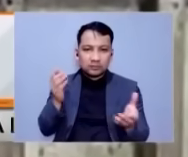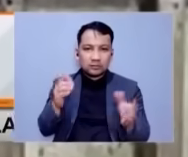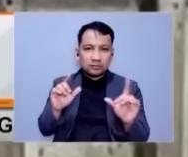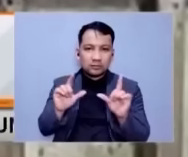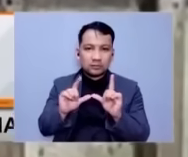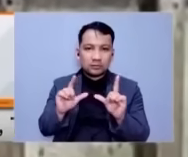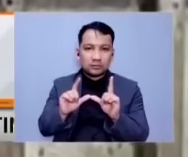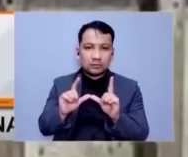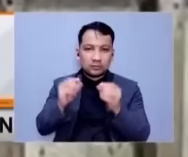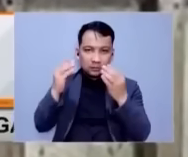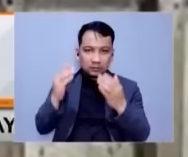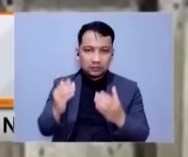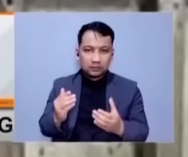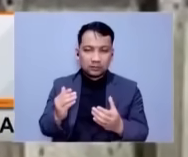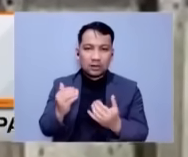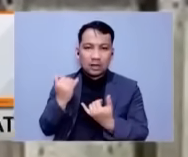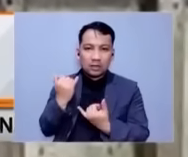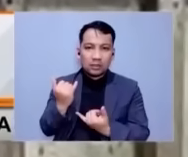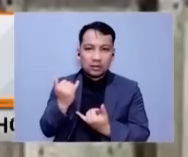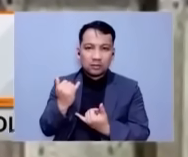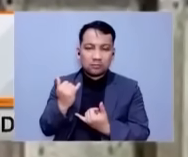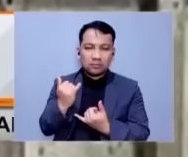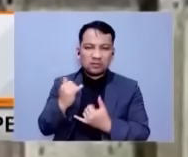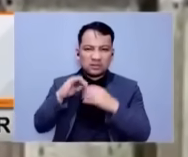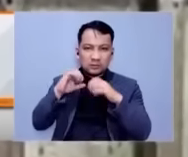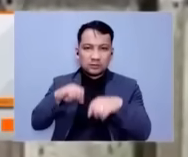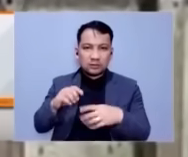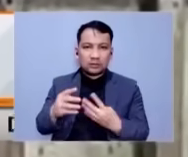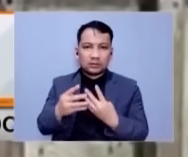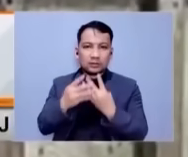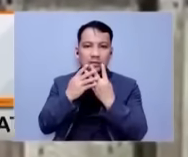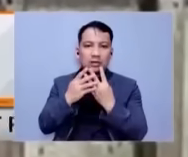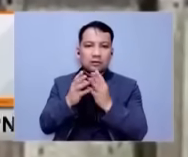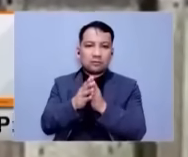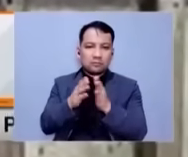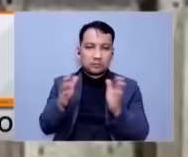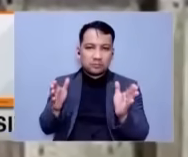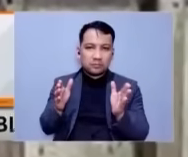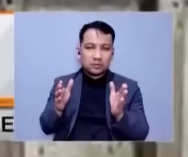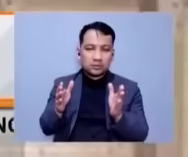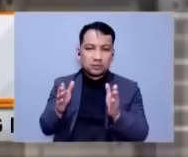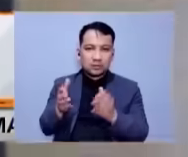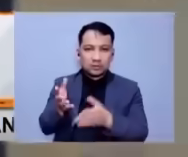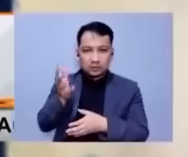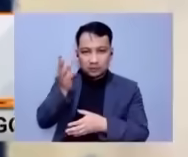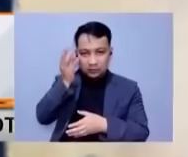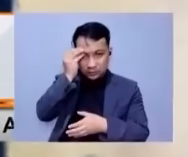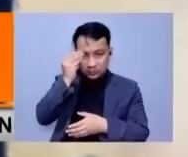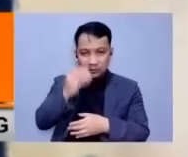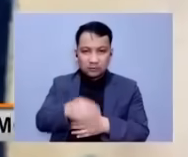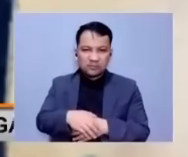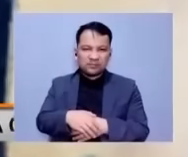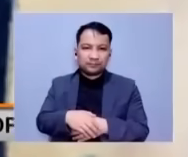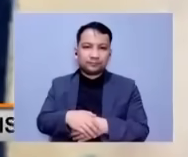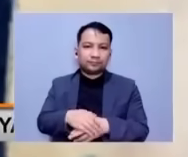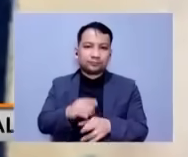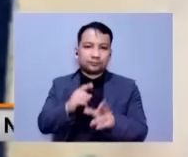guro. At ngayon sa kulungan niya matutunan ang pinakamabigat na leksyon. Nakaresita, nakatambal sa mga tao.